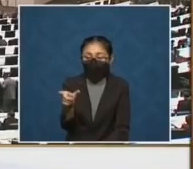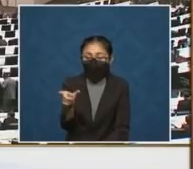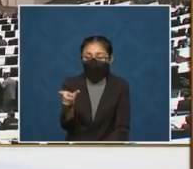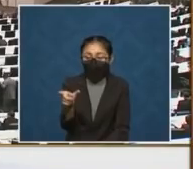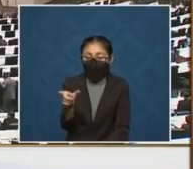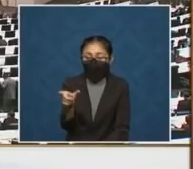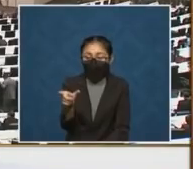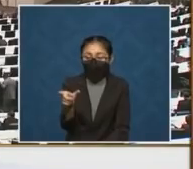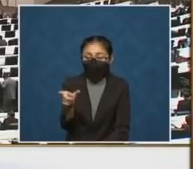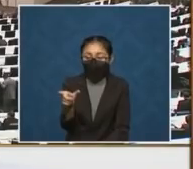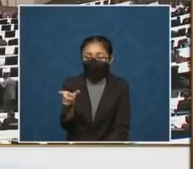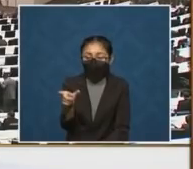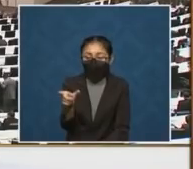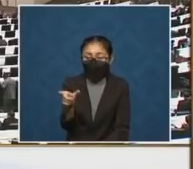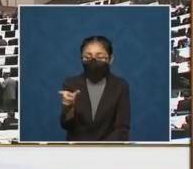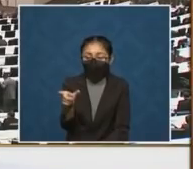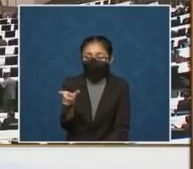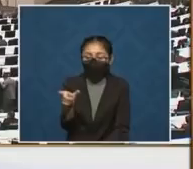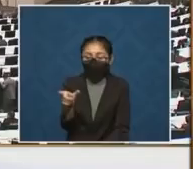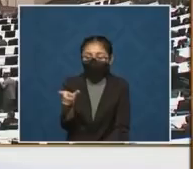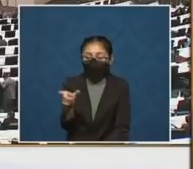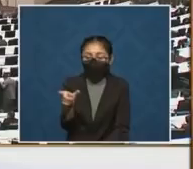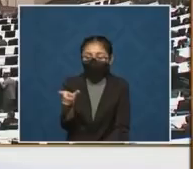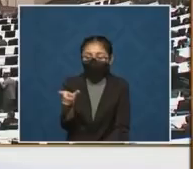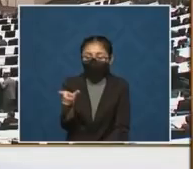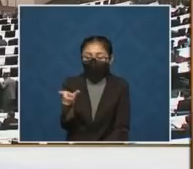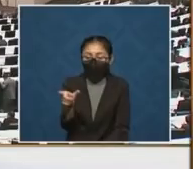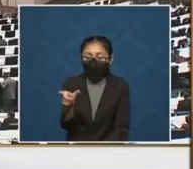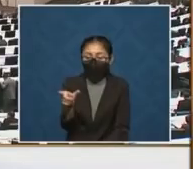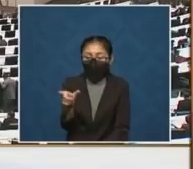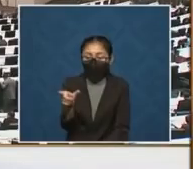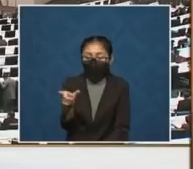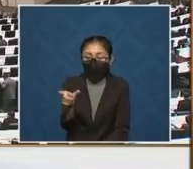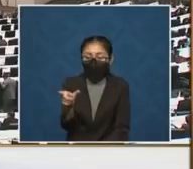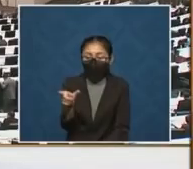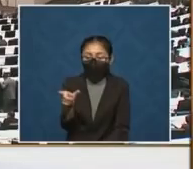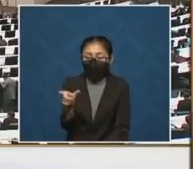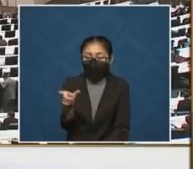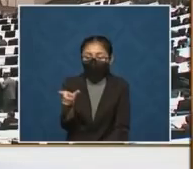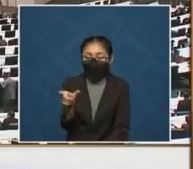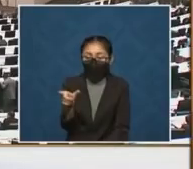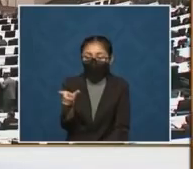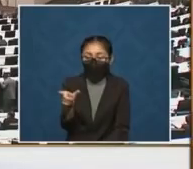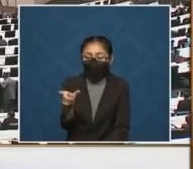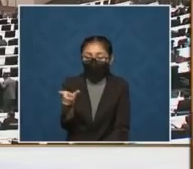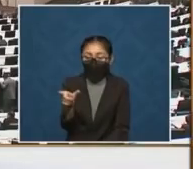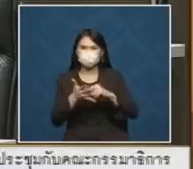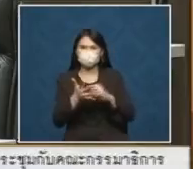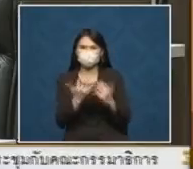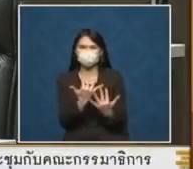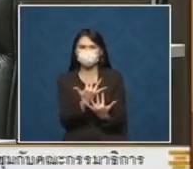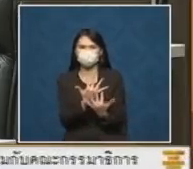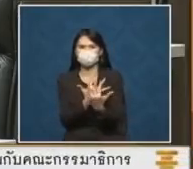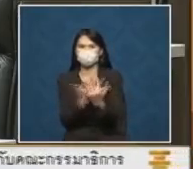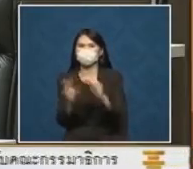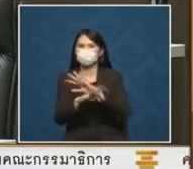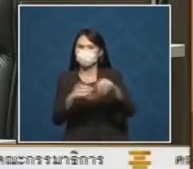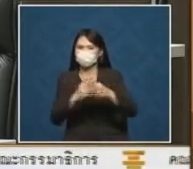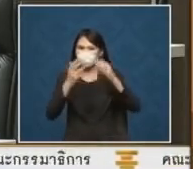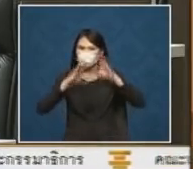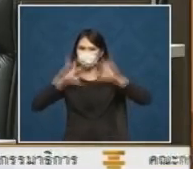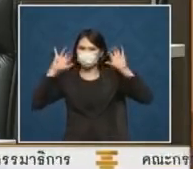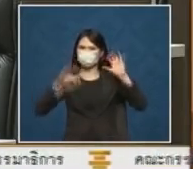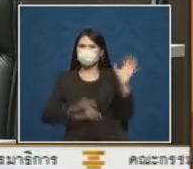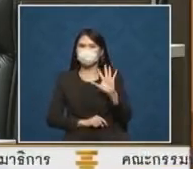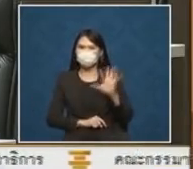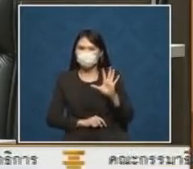ใจไม่ใช่ รังสิมา ลุกพี่ไม่ต้องลุก พี่สูงวิญญาณตัวนี ้พี่ไม่ต้องลุกใช่ไหมรังสิ